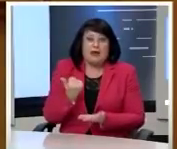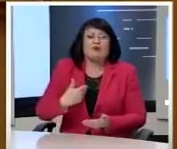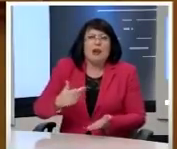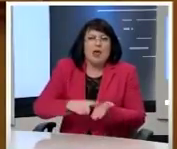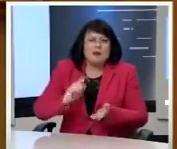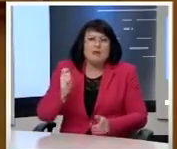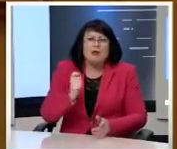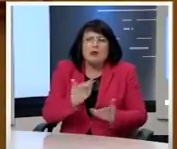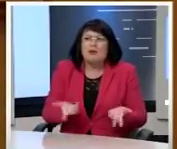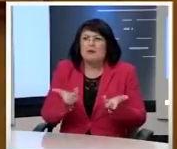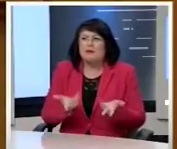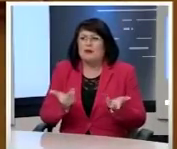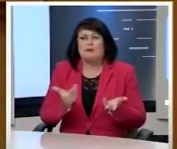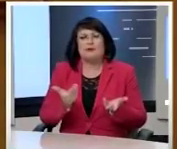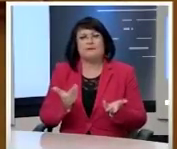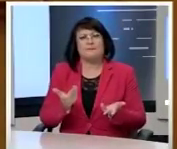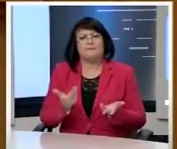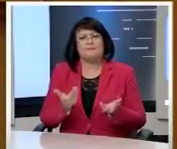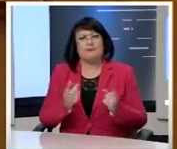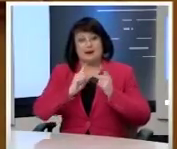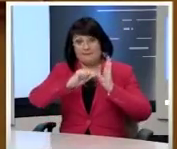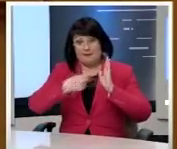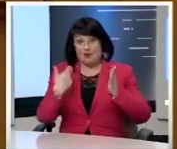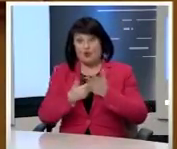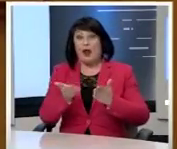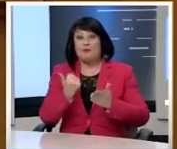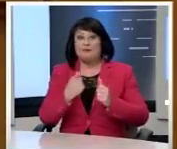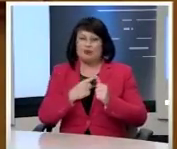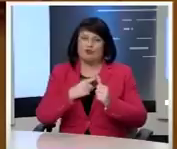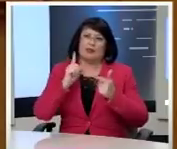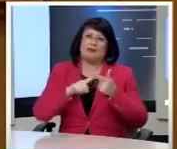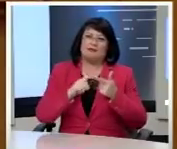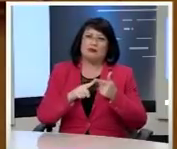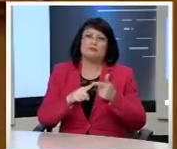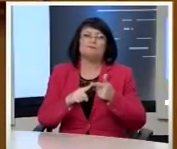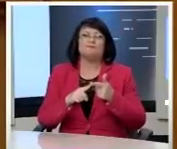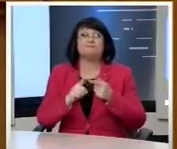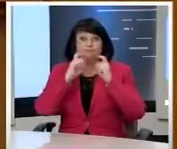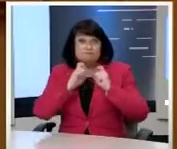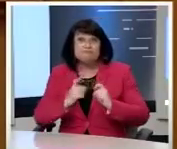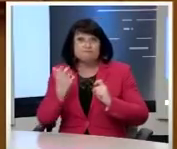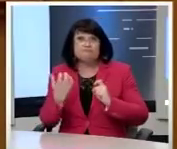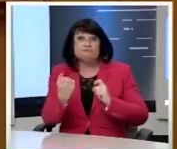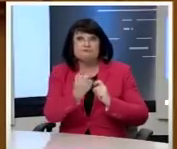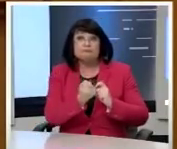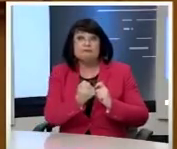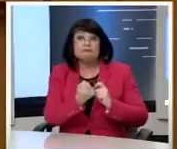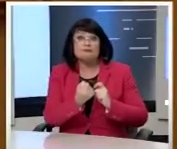Το πρώτο, λοιπόν, δεν υπήρχε ολοκληρωμένο μνημόνιο. Δεύτερον, υπήρχαν υποχρεώσεις τεράστιες